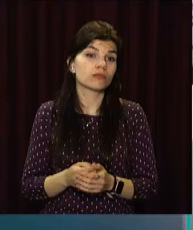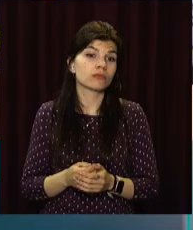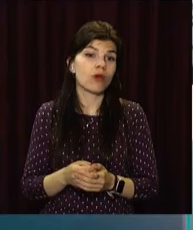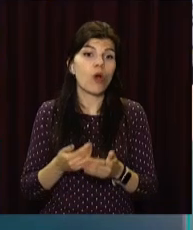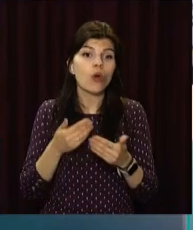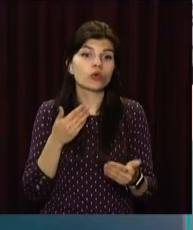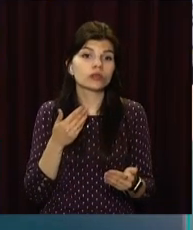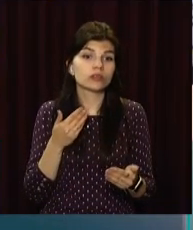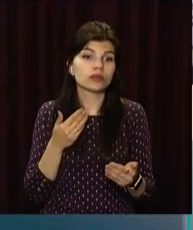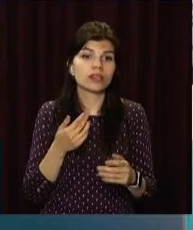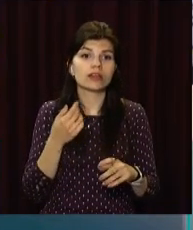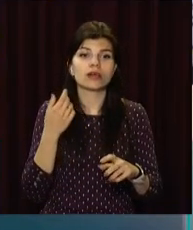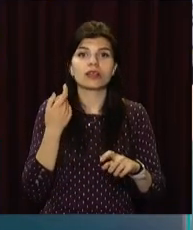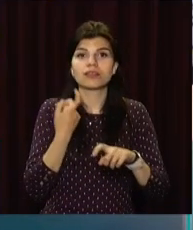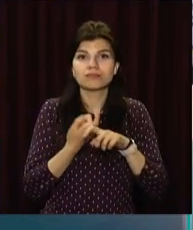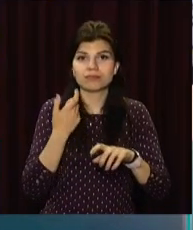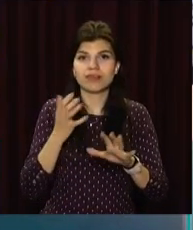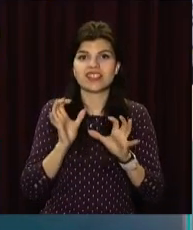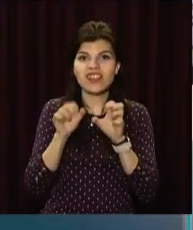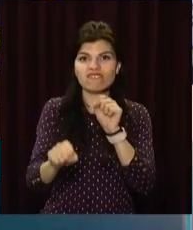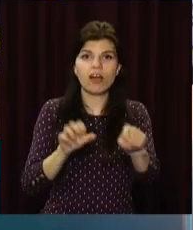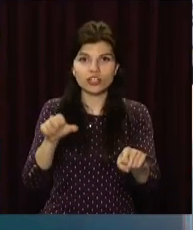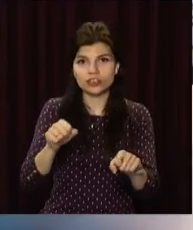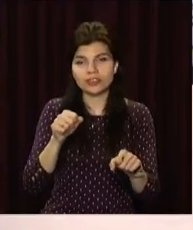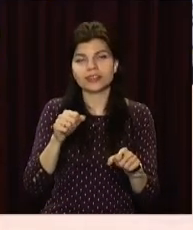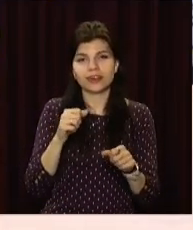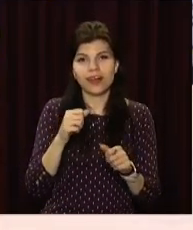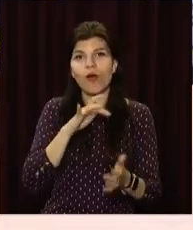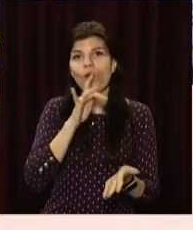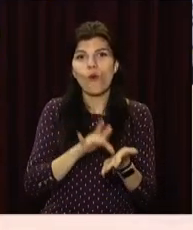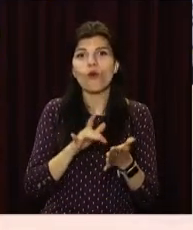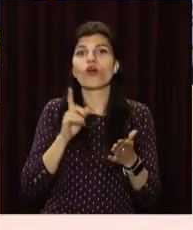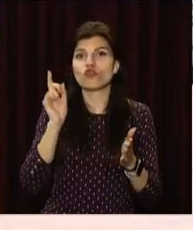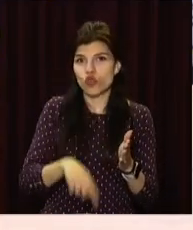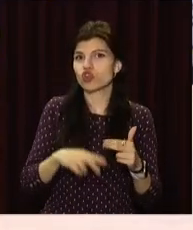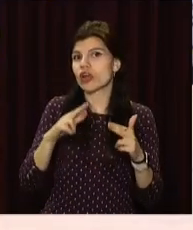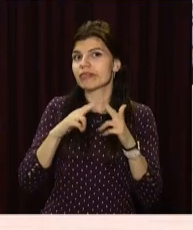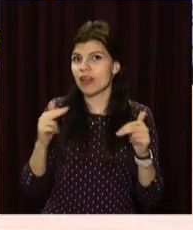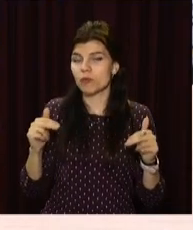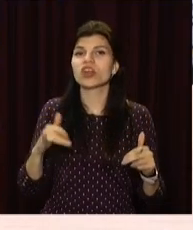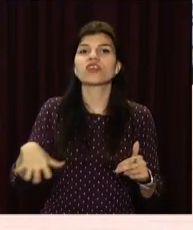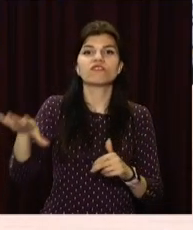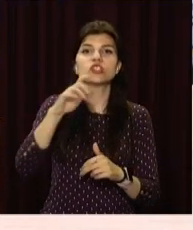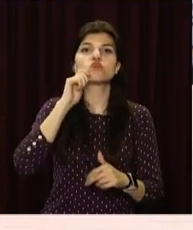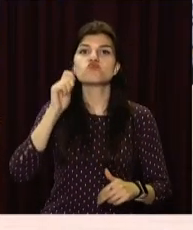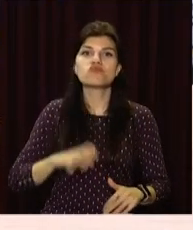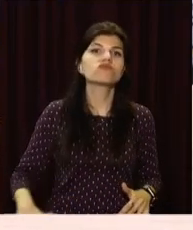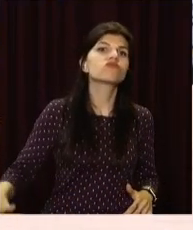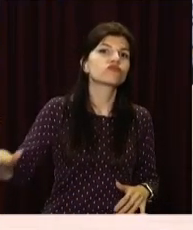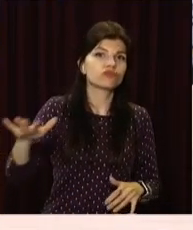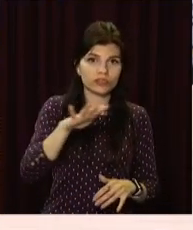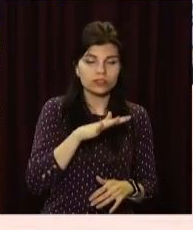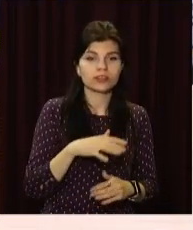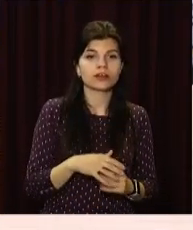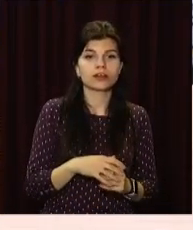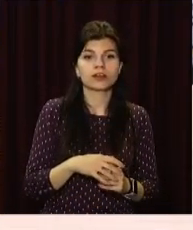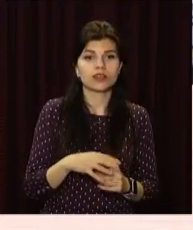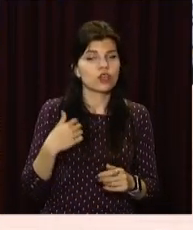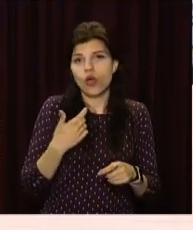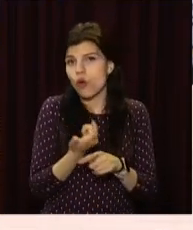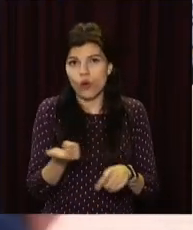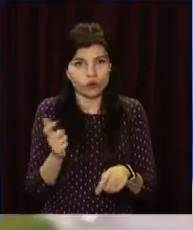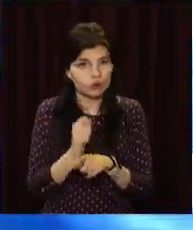от нацистських захватчиків, в частності, міста Дніпра, всієї країни. Я